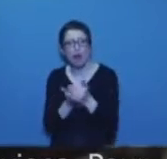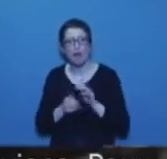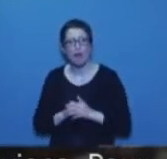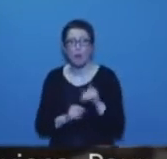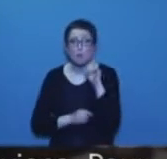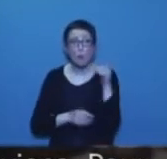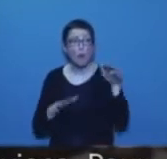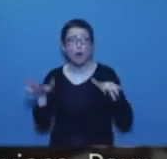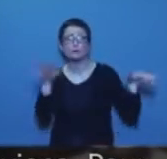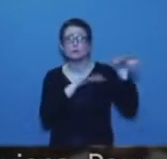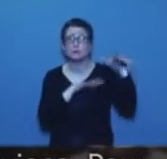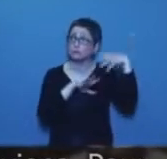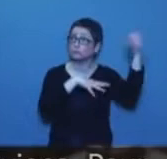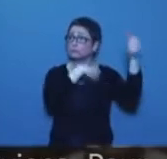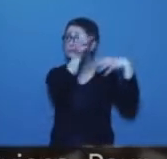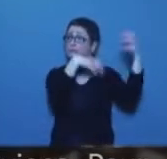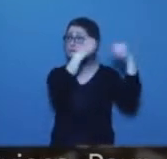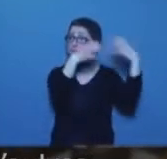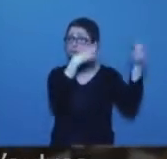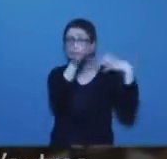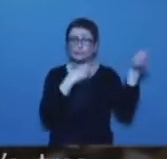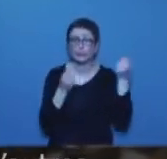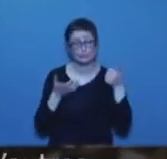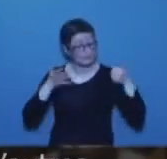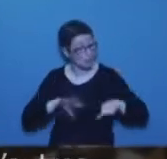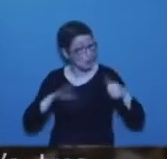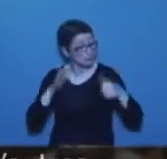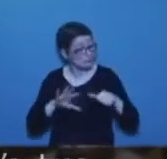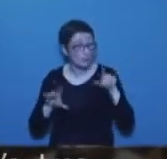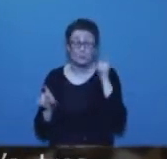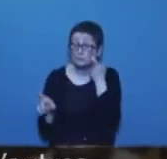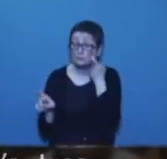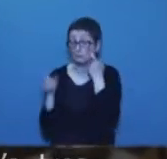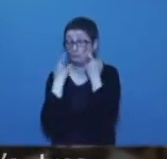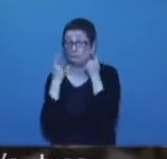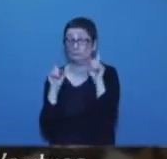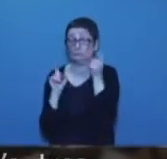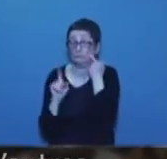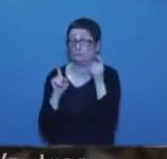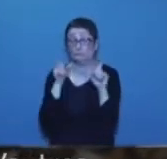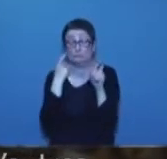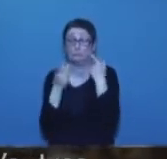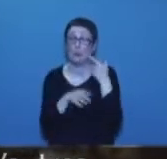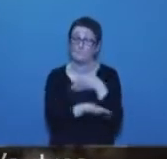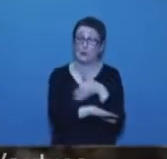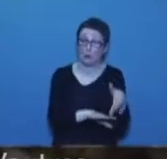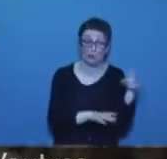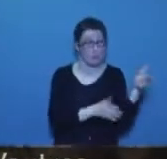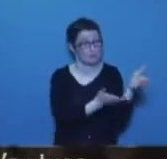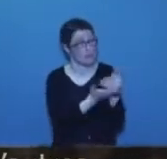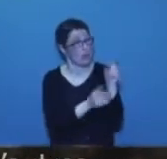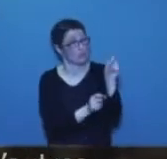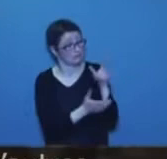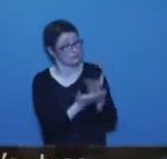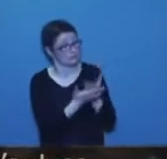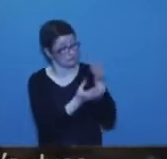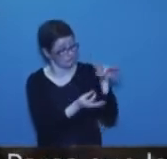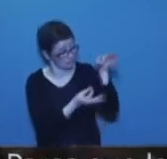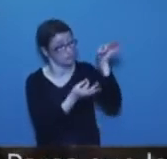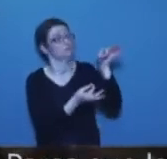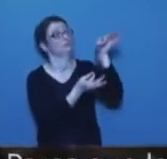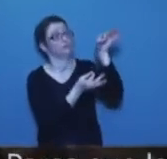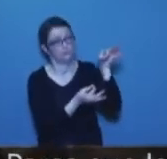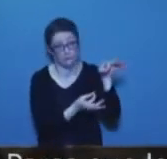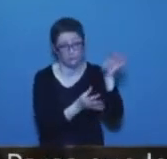beaucoup. Et tous les 6 mois, vous apprenez quels sont le niveau de salaire des millionnaires que vous avez dans votre pays. Et vous avez